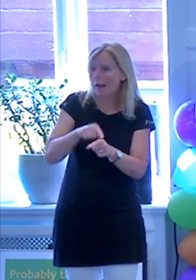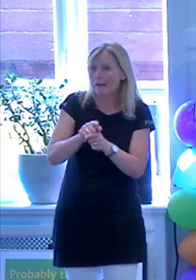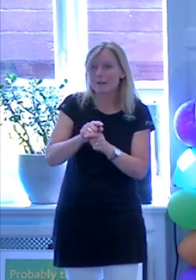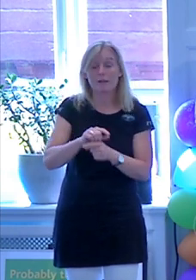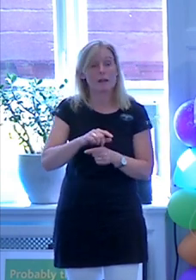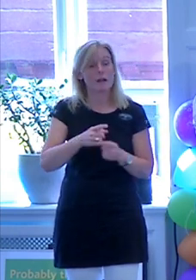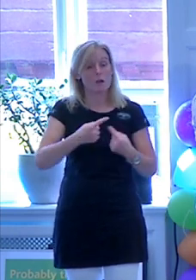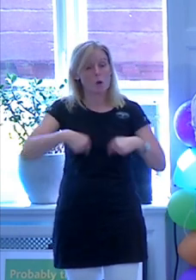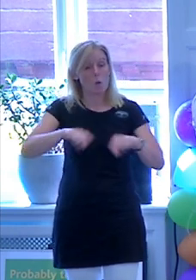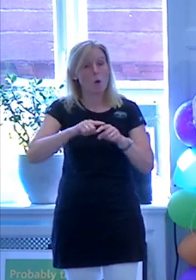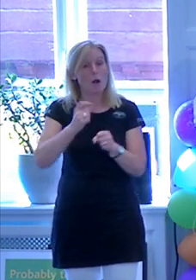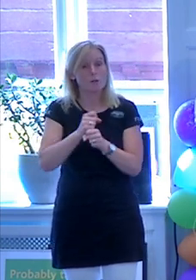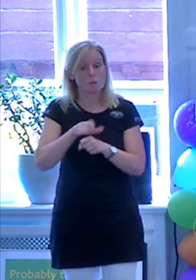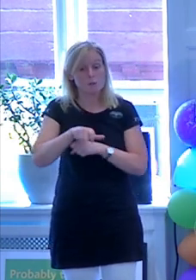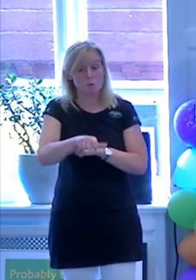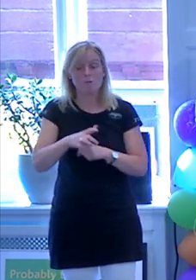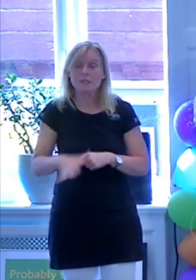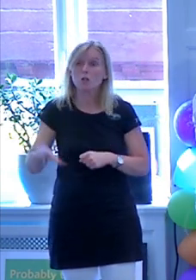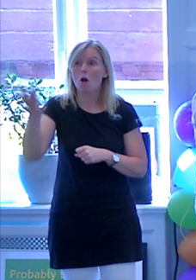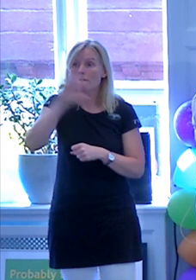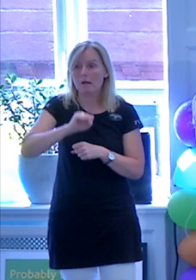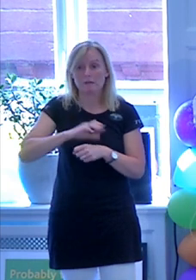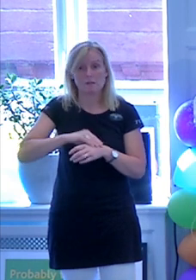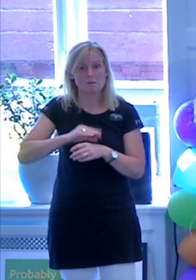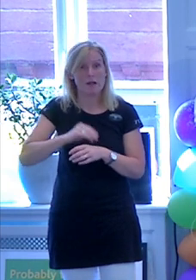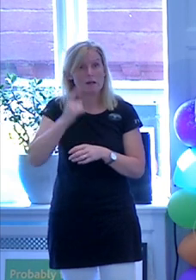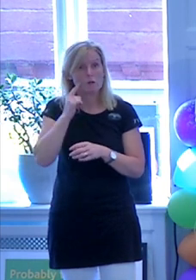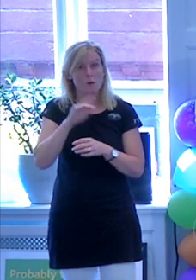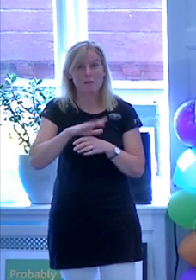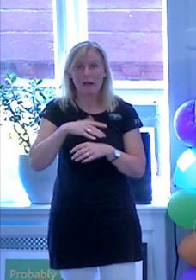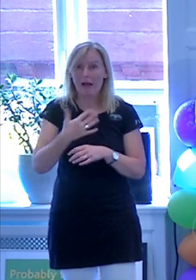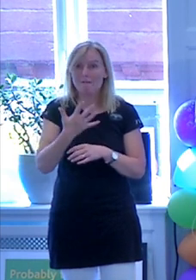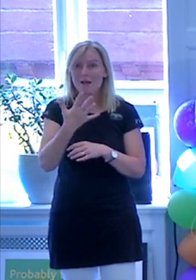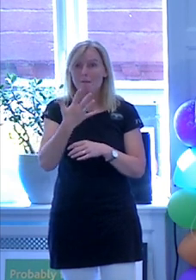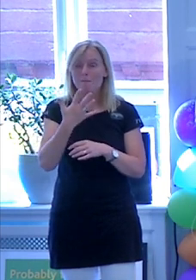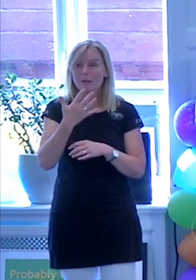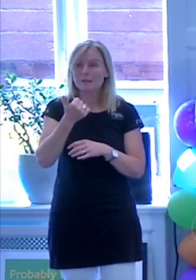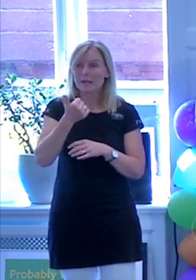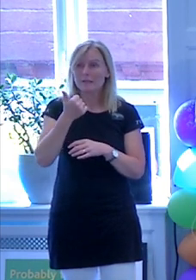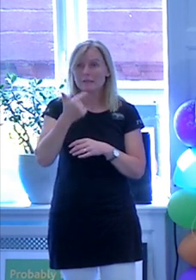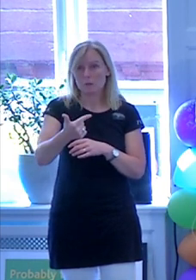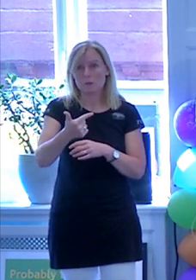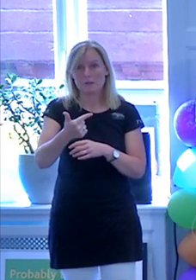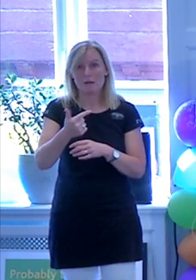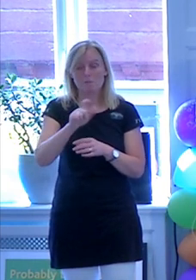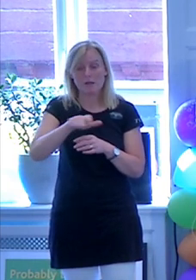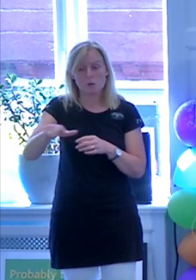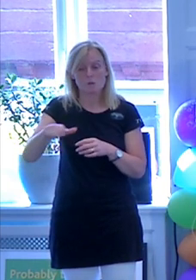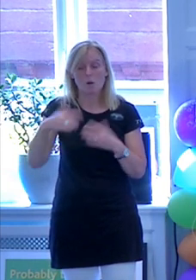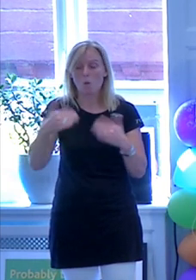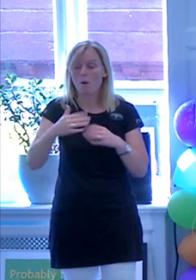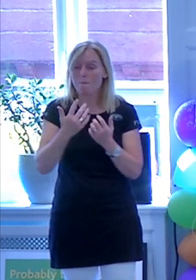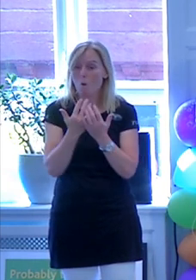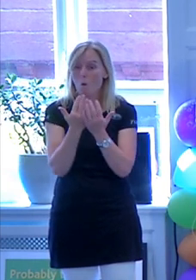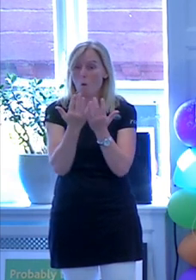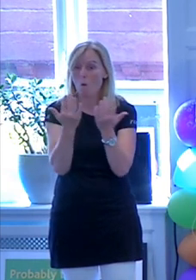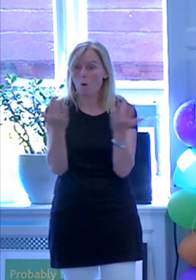lokala jobbspåren finns ju över hela Sverige. Det var, jag tror att det är ungefär 5-6 000 individer ungefär. Och det är ganska